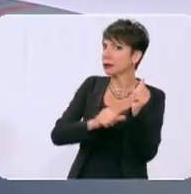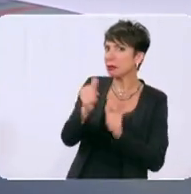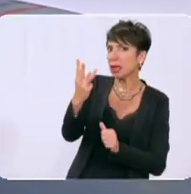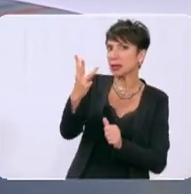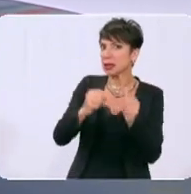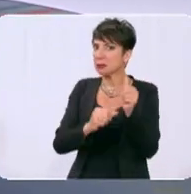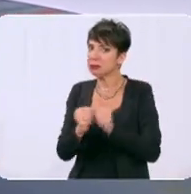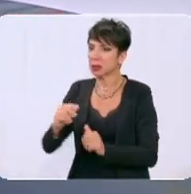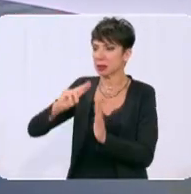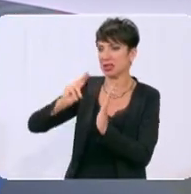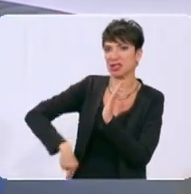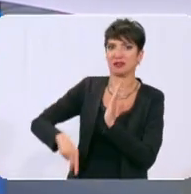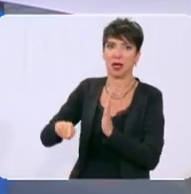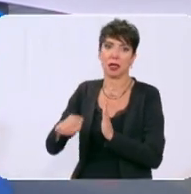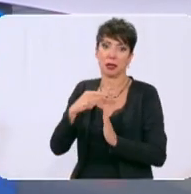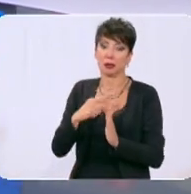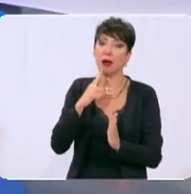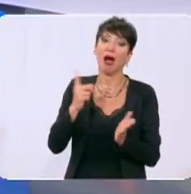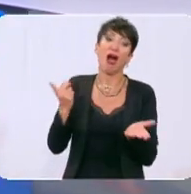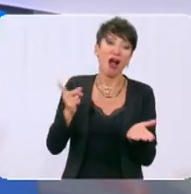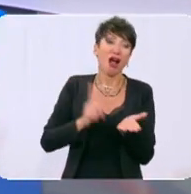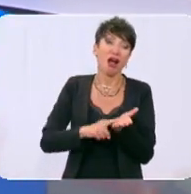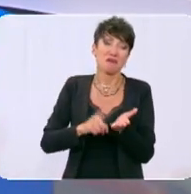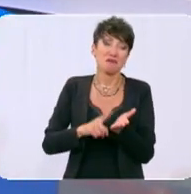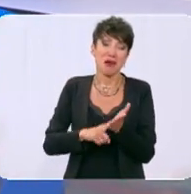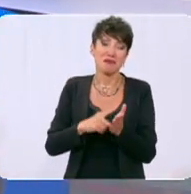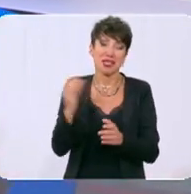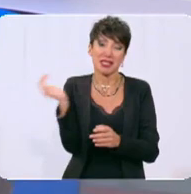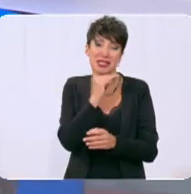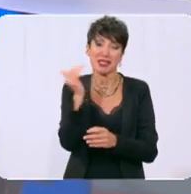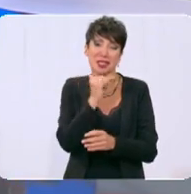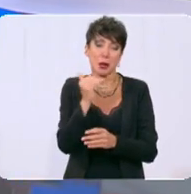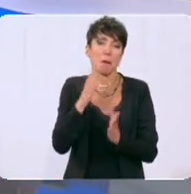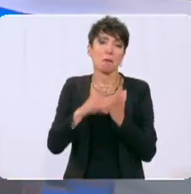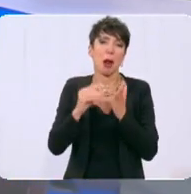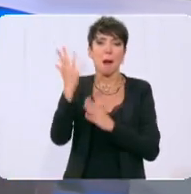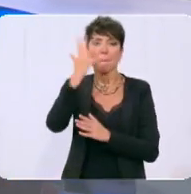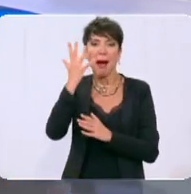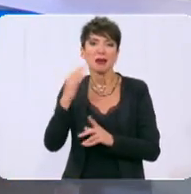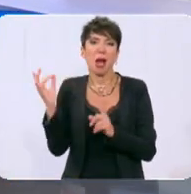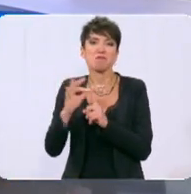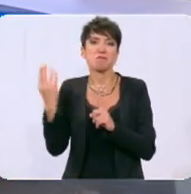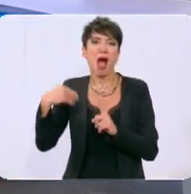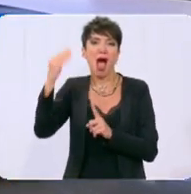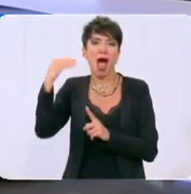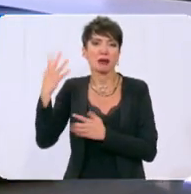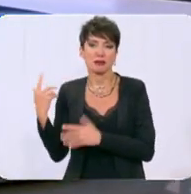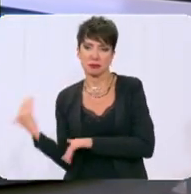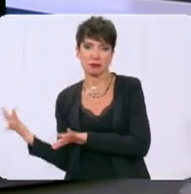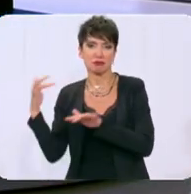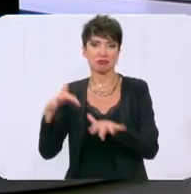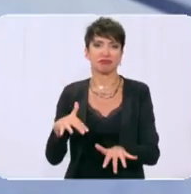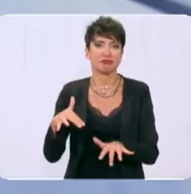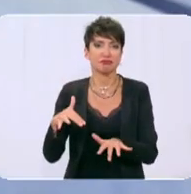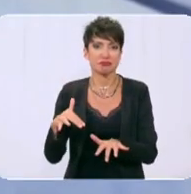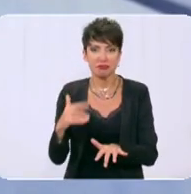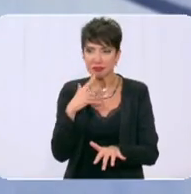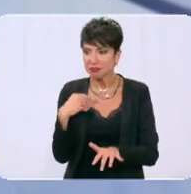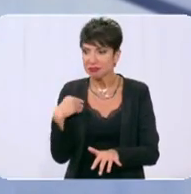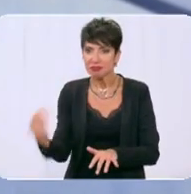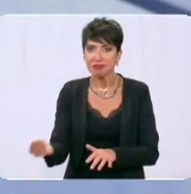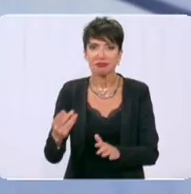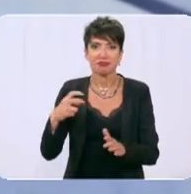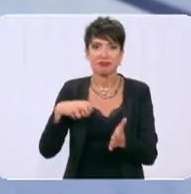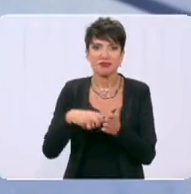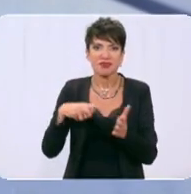πρέπει να γίνει κάτι, να χτυπηθεί η γραφειοκρατία. Έρχονται δηλαδή από το Μπαγκλαντές και το Πακιστάν, ας πούμε, και εδώ δεν τους δίνουν αμέσως τα χαρτιά